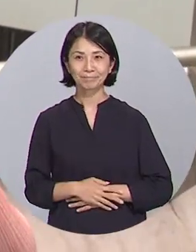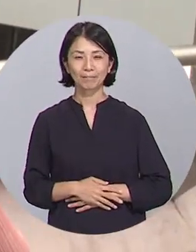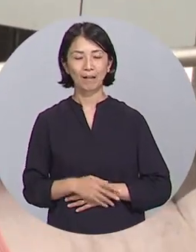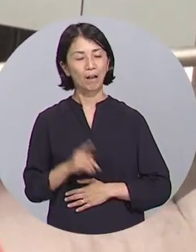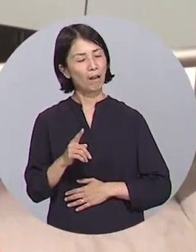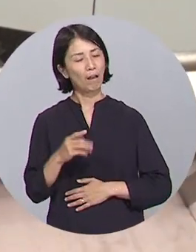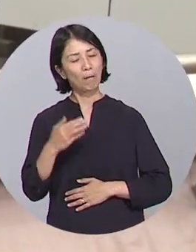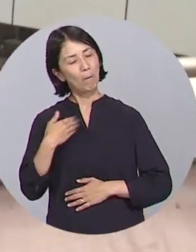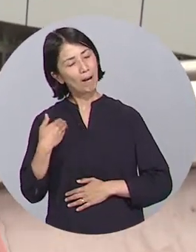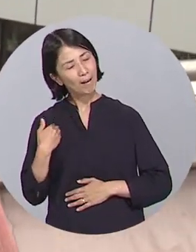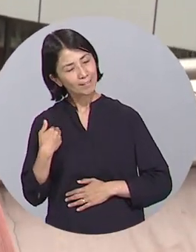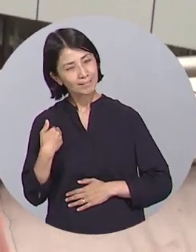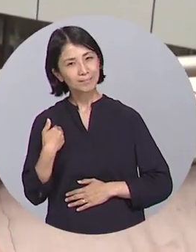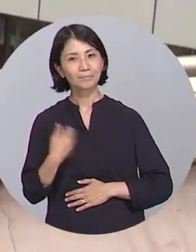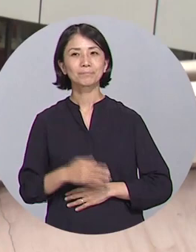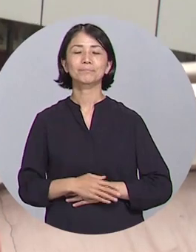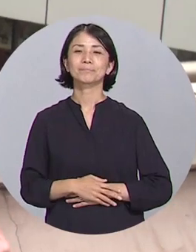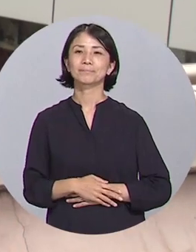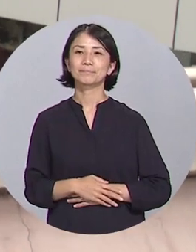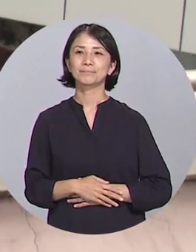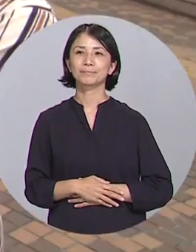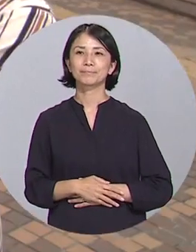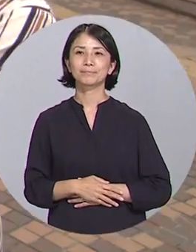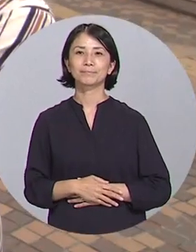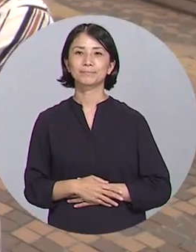ちょっと 分かんないですよね。 そう、